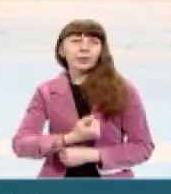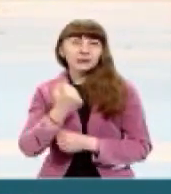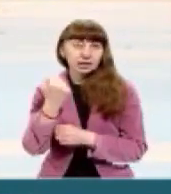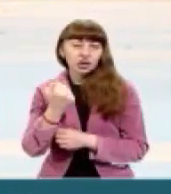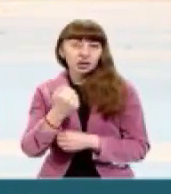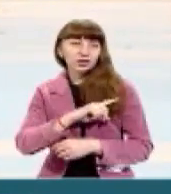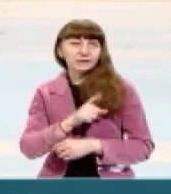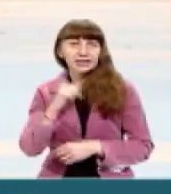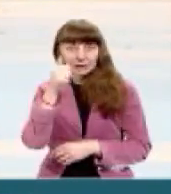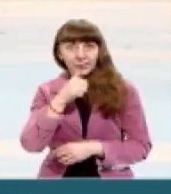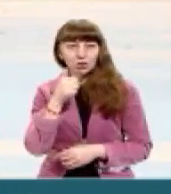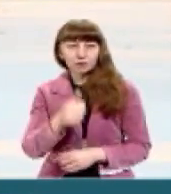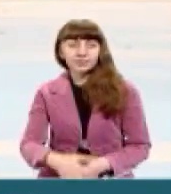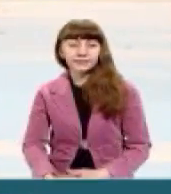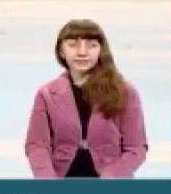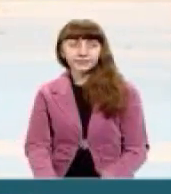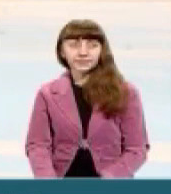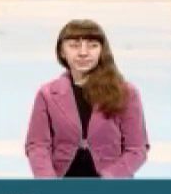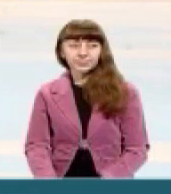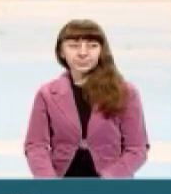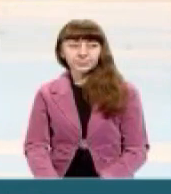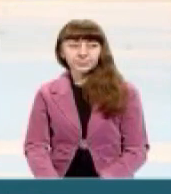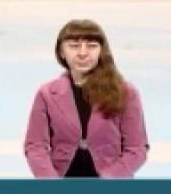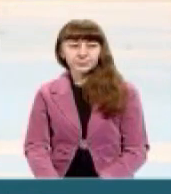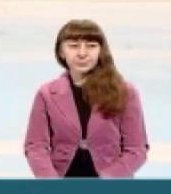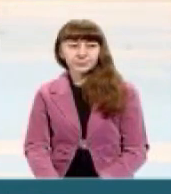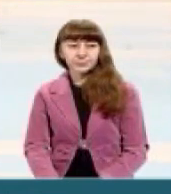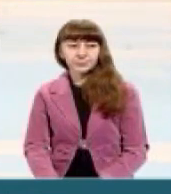тазалайтын адамдарды біз оларға алғыс ретінде